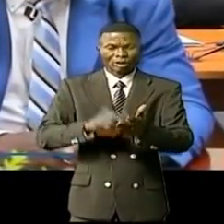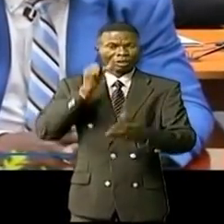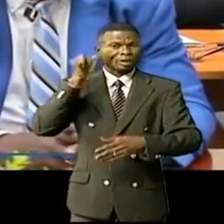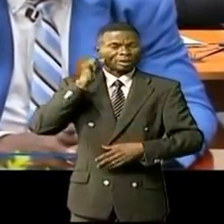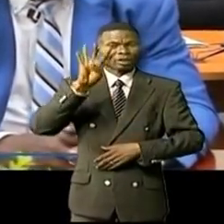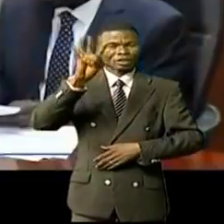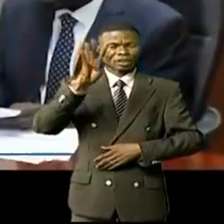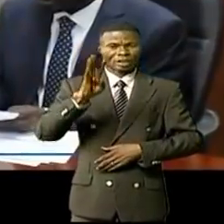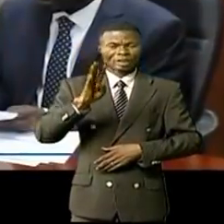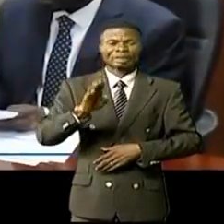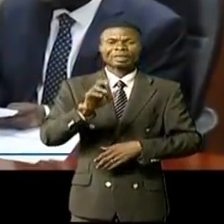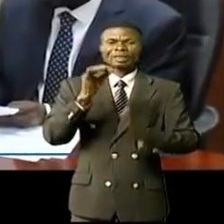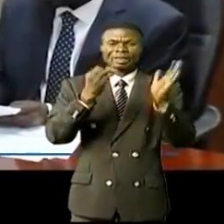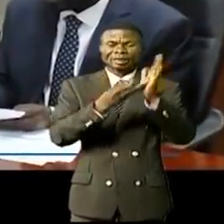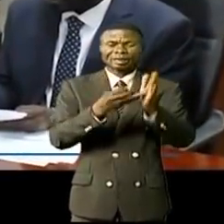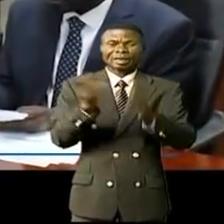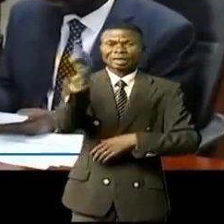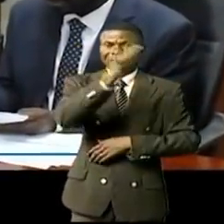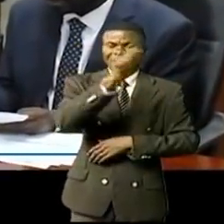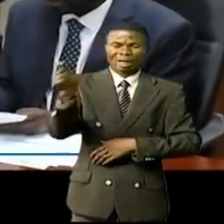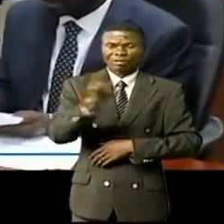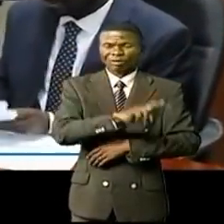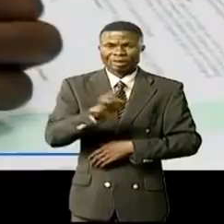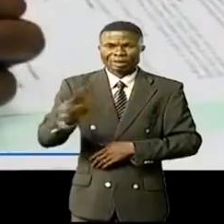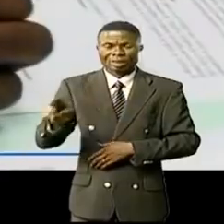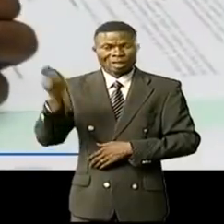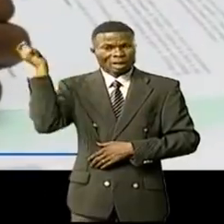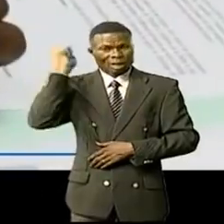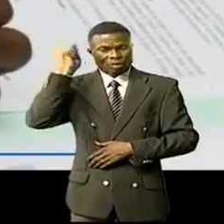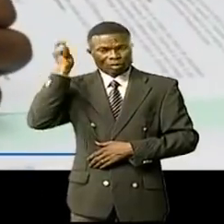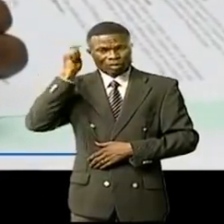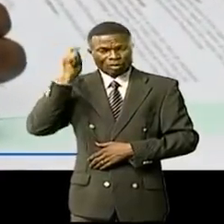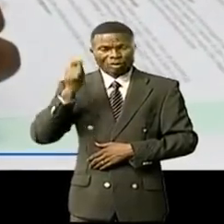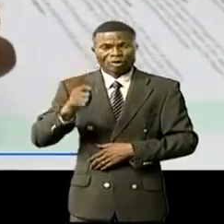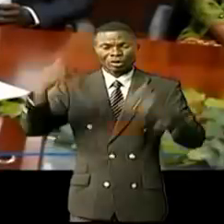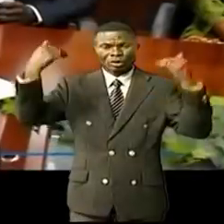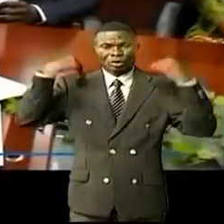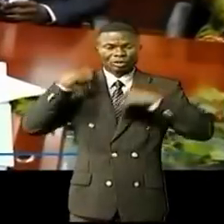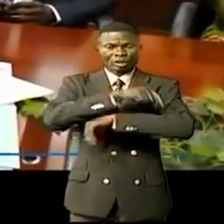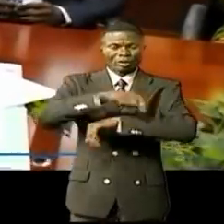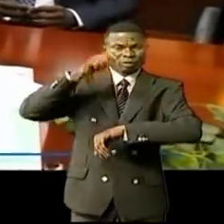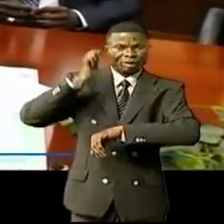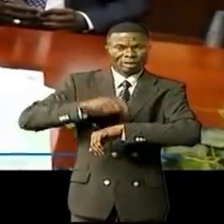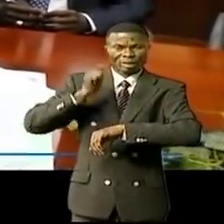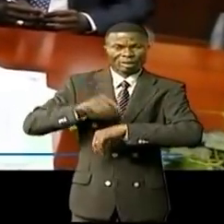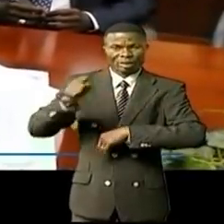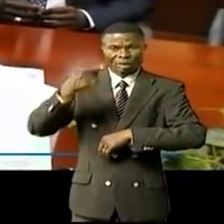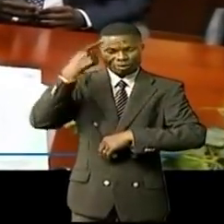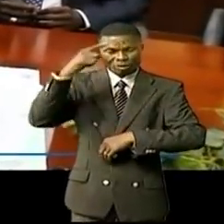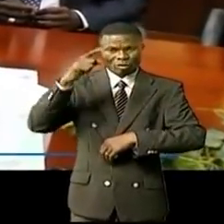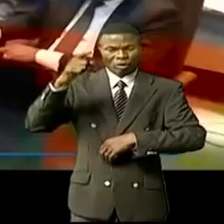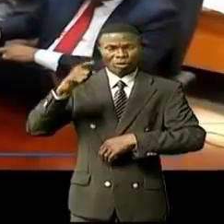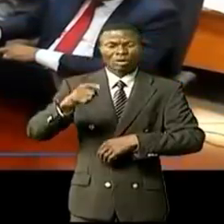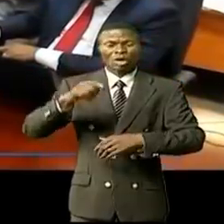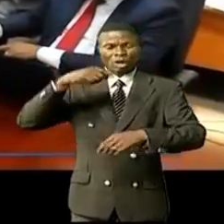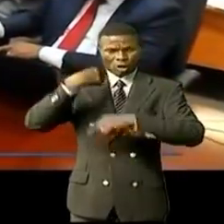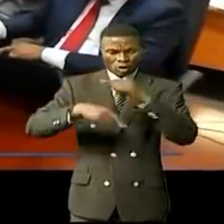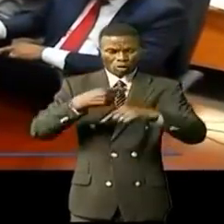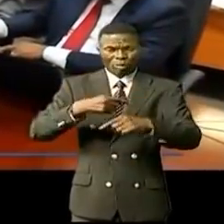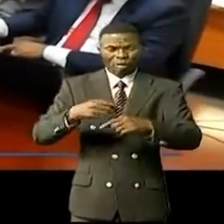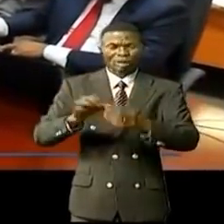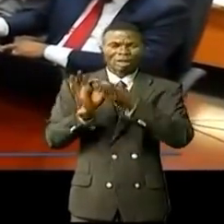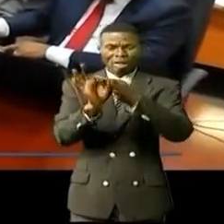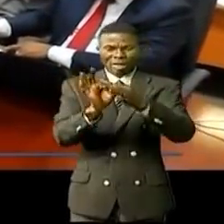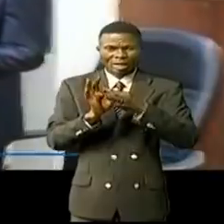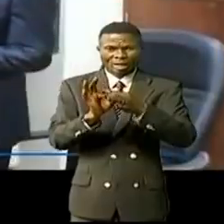2022 entre le professeur Mayata Ndia Mbaye et le bâtonnier Jean-Claude Mbaki pose ainsi le jalon de cette